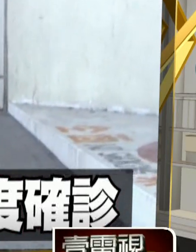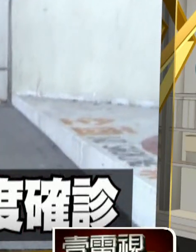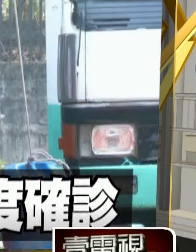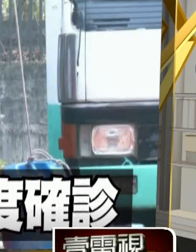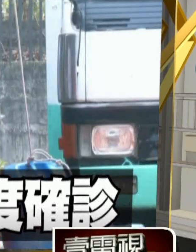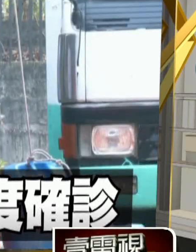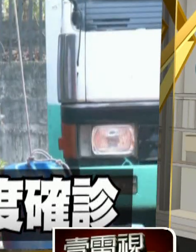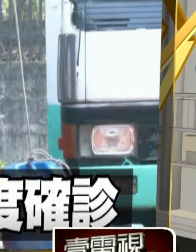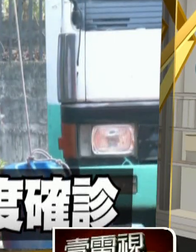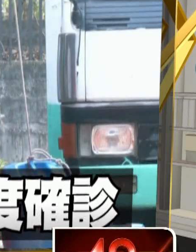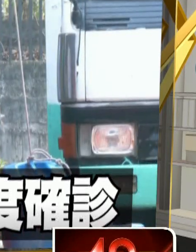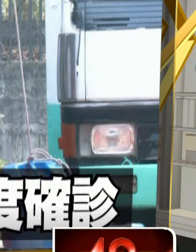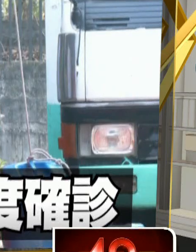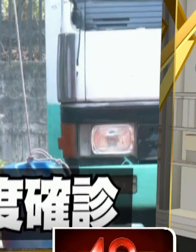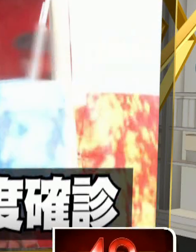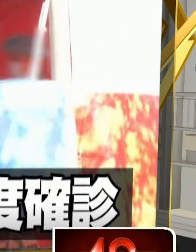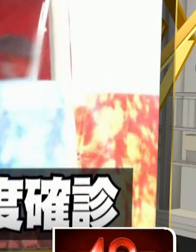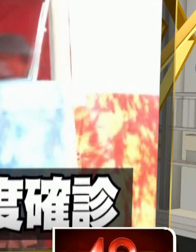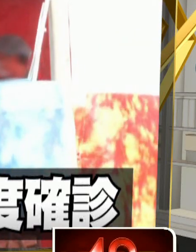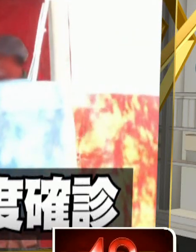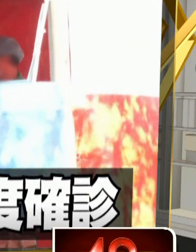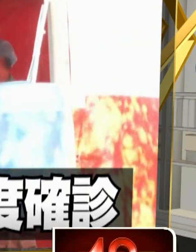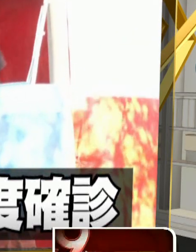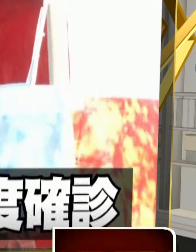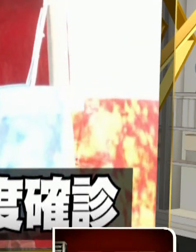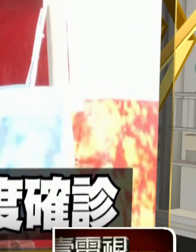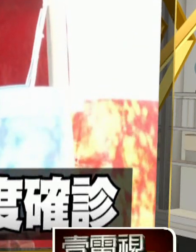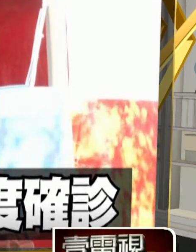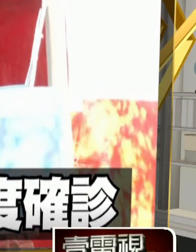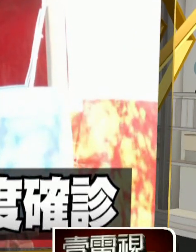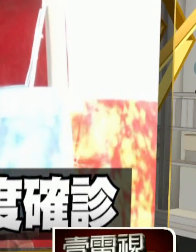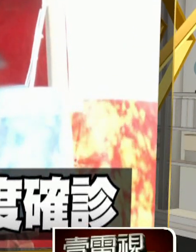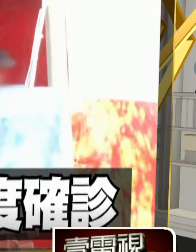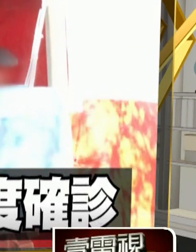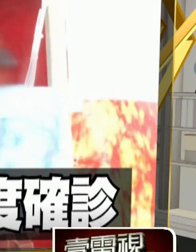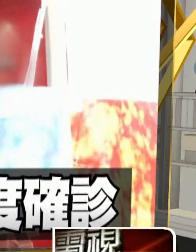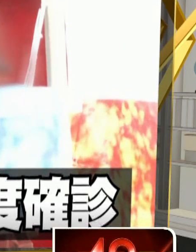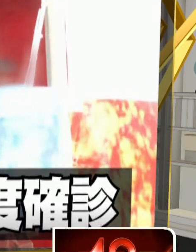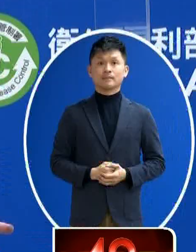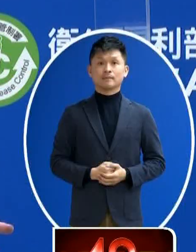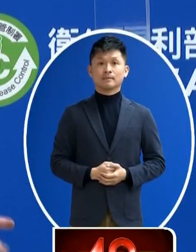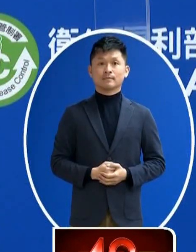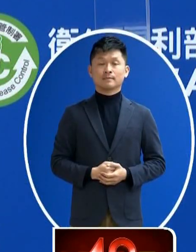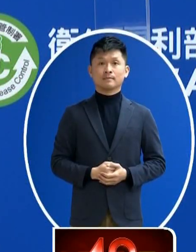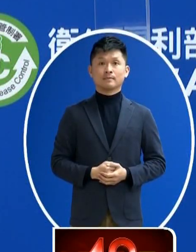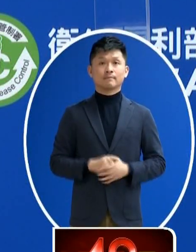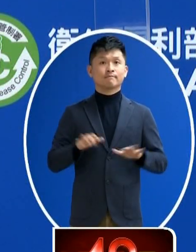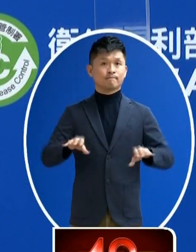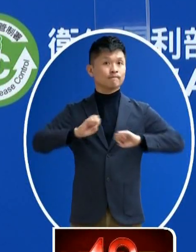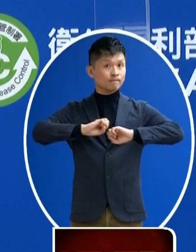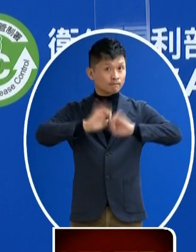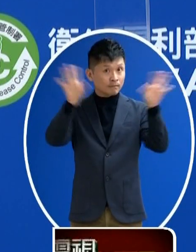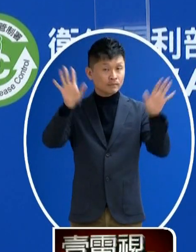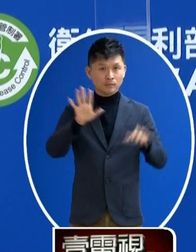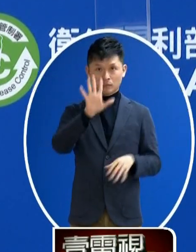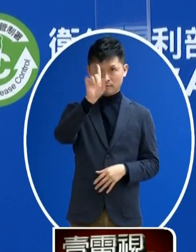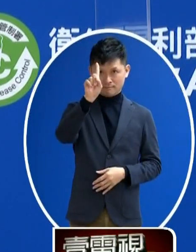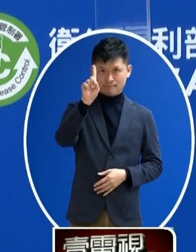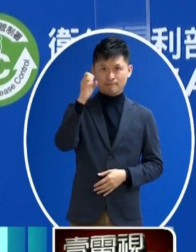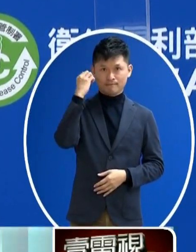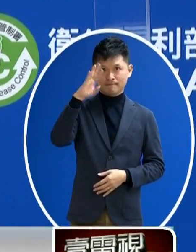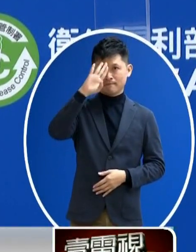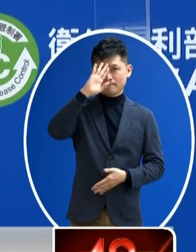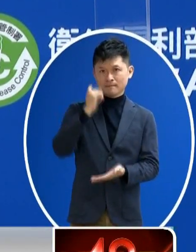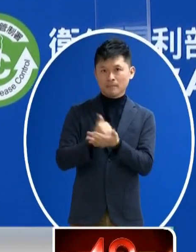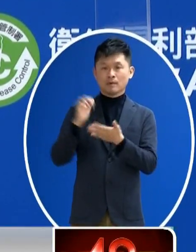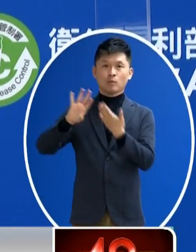有8次哦，都是阴性，但没想到今天2度被确诊。 先宣布就是有1例新增的